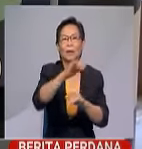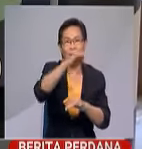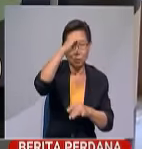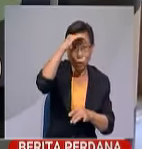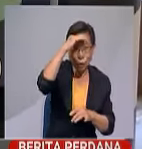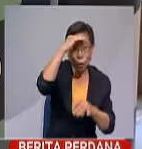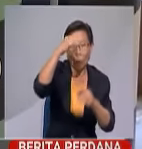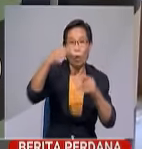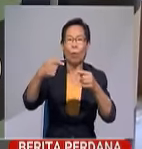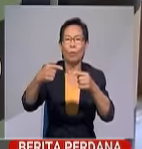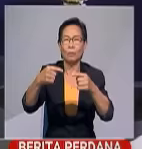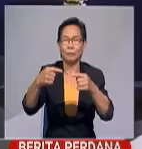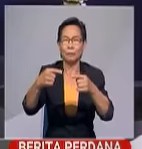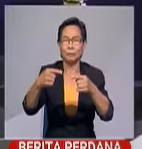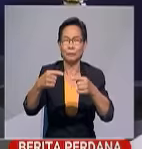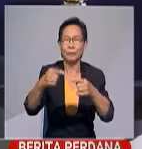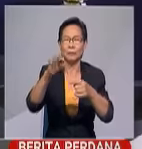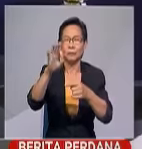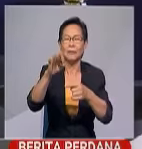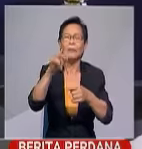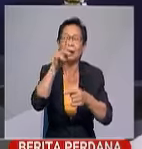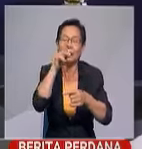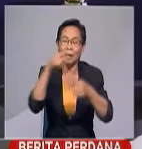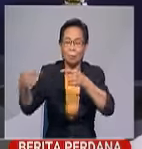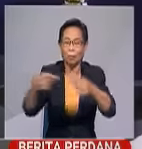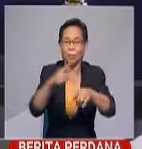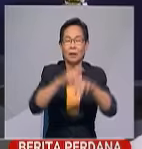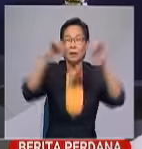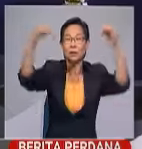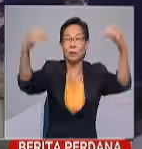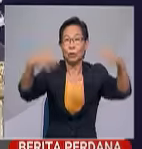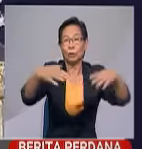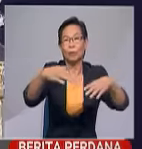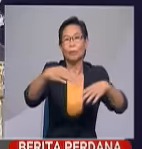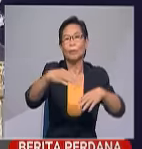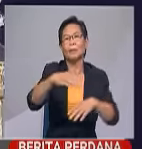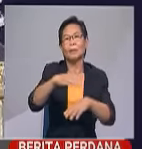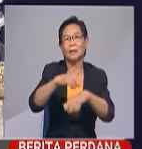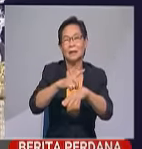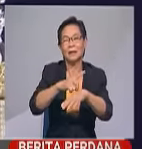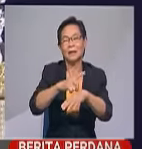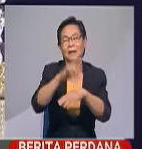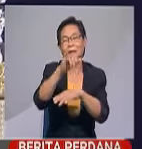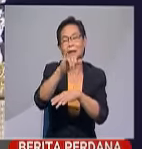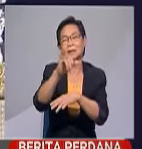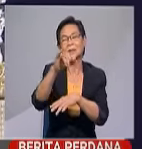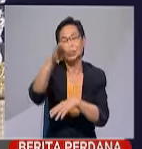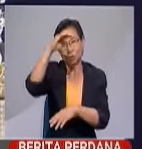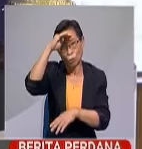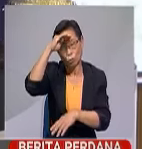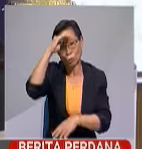2019 menentang juara Piala FA 2019 Kedah di Stadium Sultan Ibrahim Iskandar Puteri.